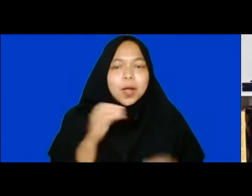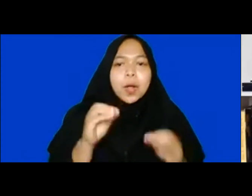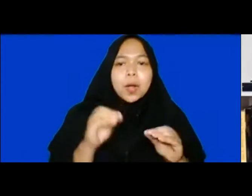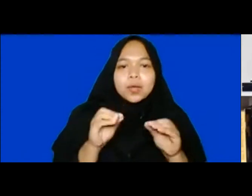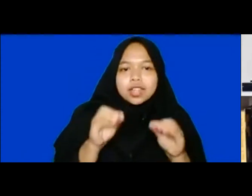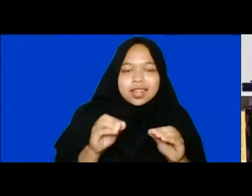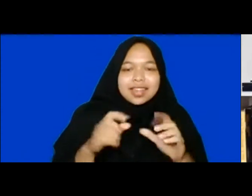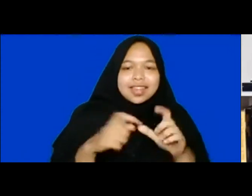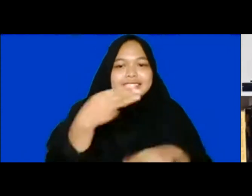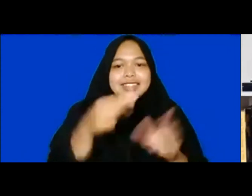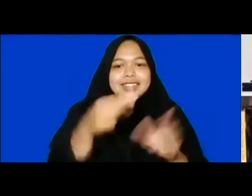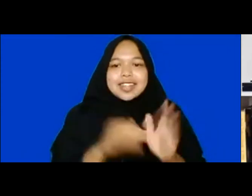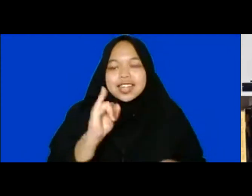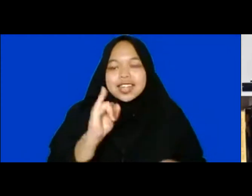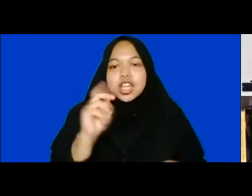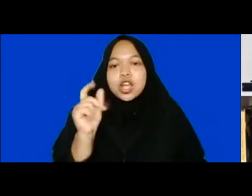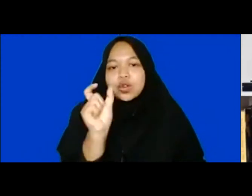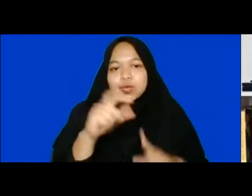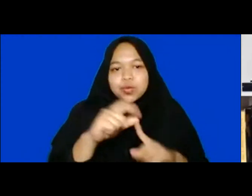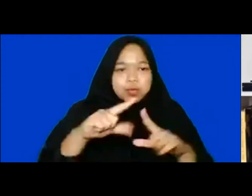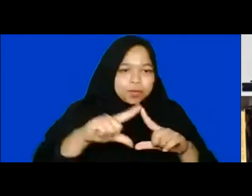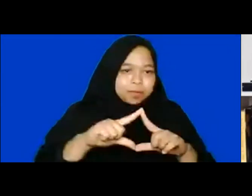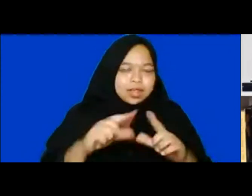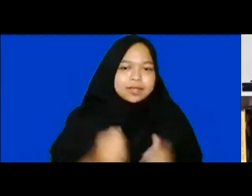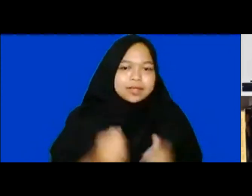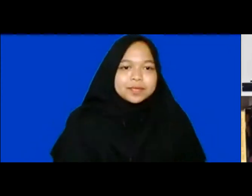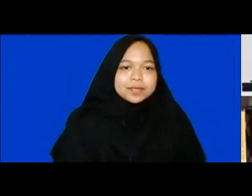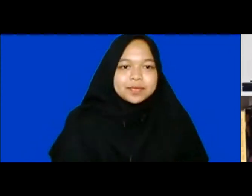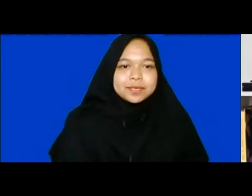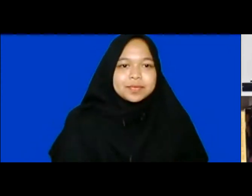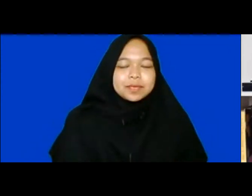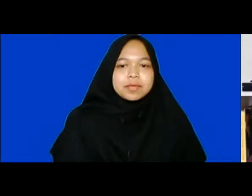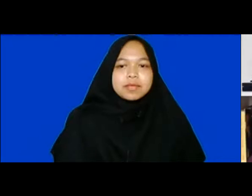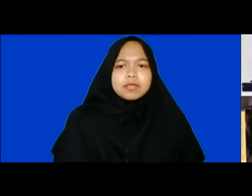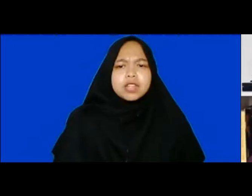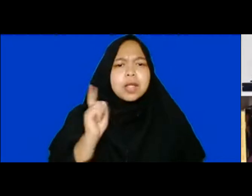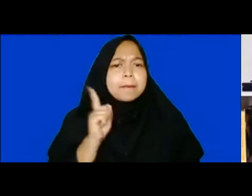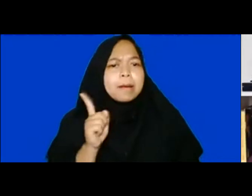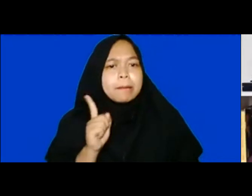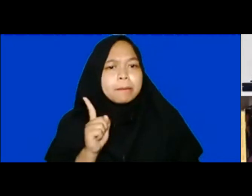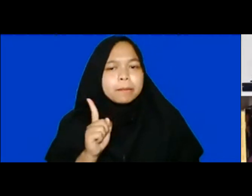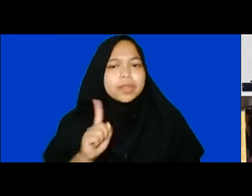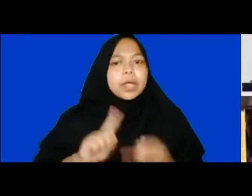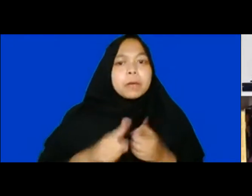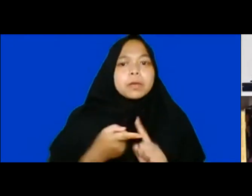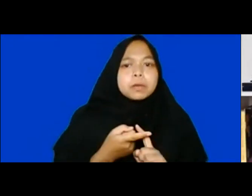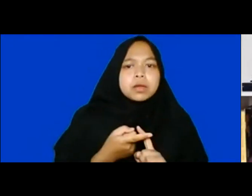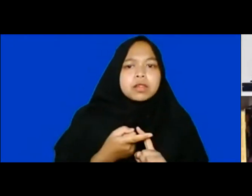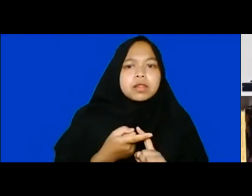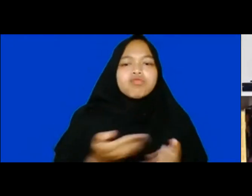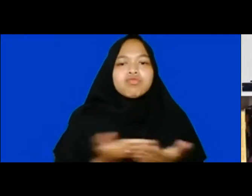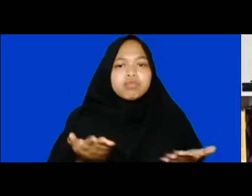tetap bergaung dan terus tersosialisasi kepada masyarakat luas karena peserta kegiatan ini tidak